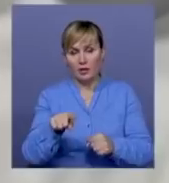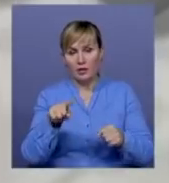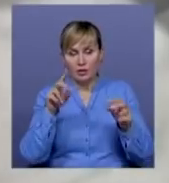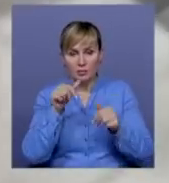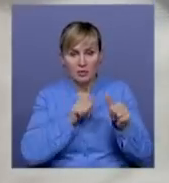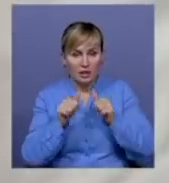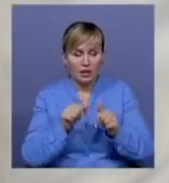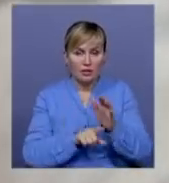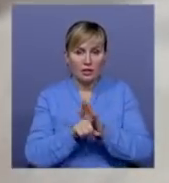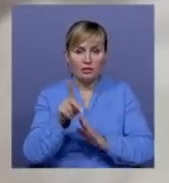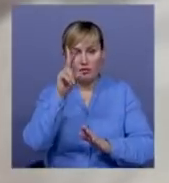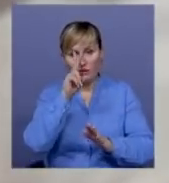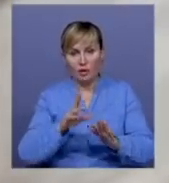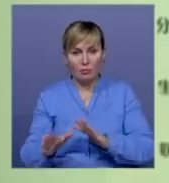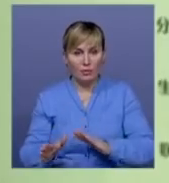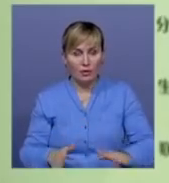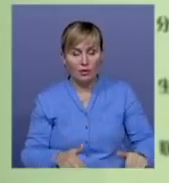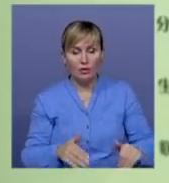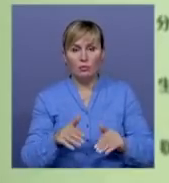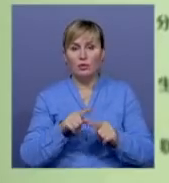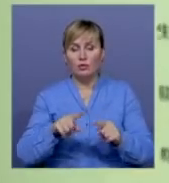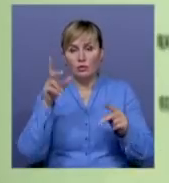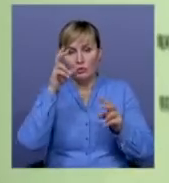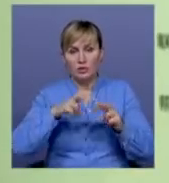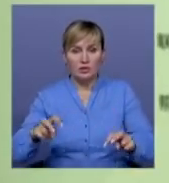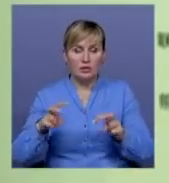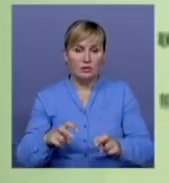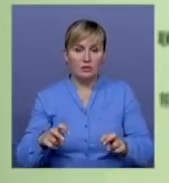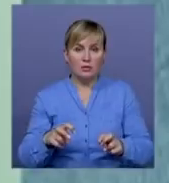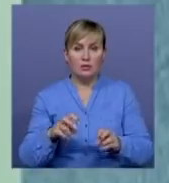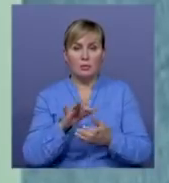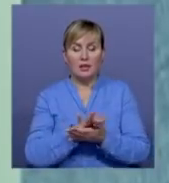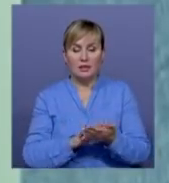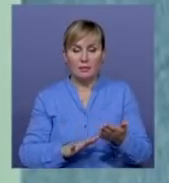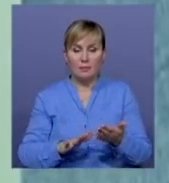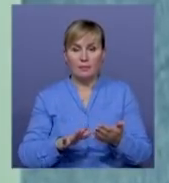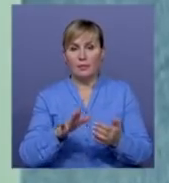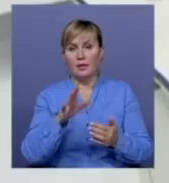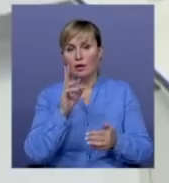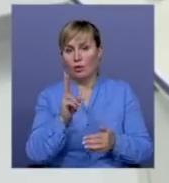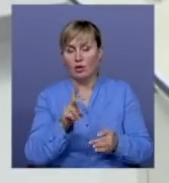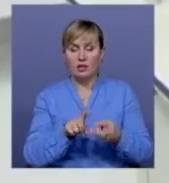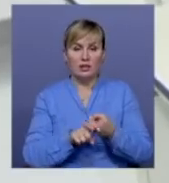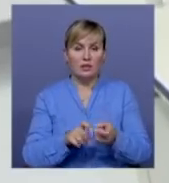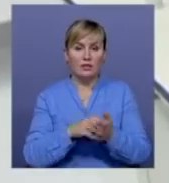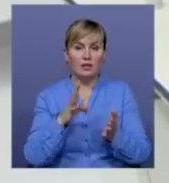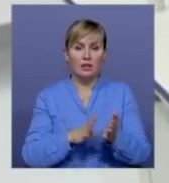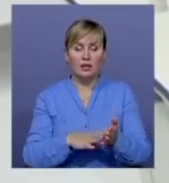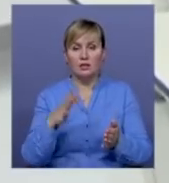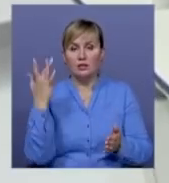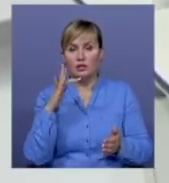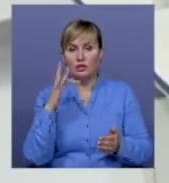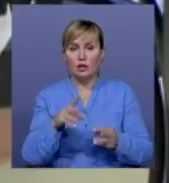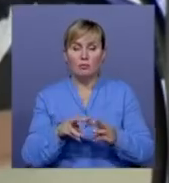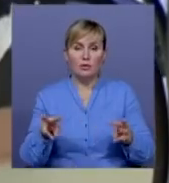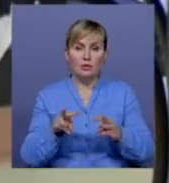испытания начались спустя 2 месяца после того, как ученые исследовали генетическую последовательность COVID-19. Тем временем в США Министерство